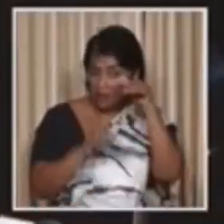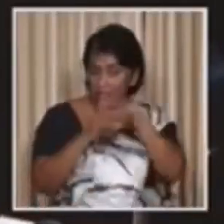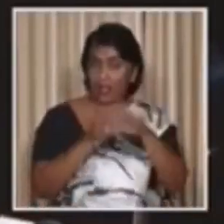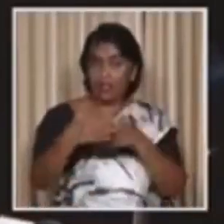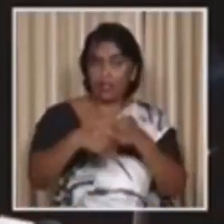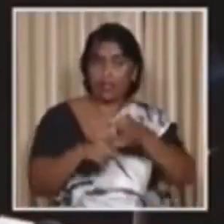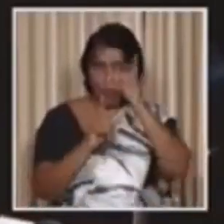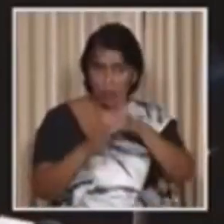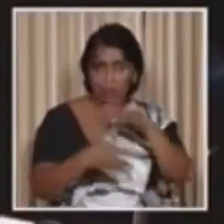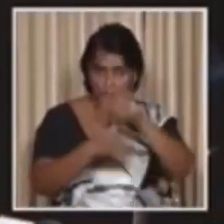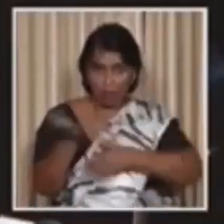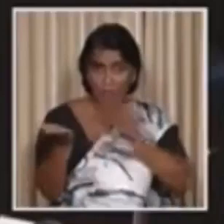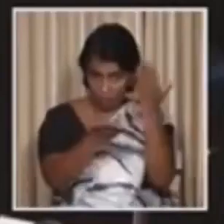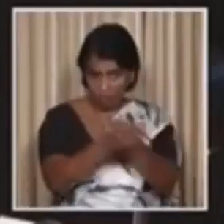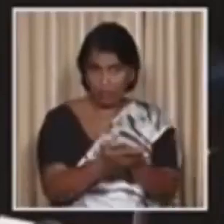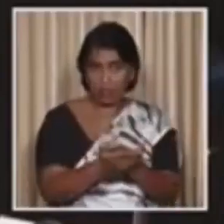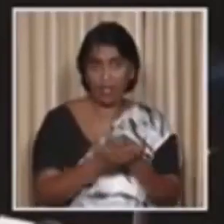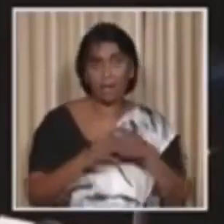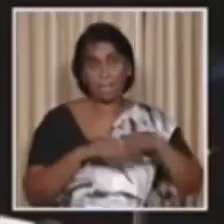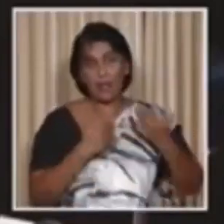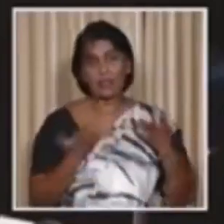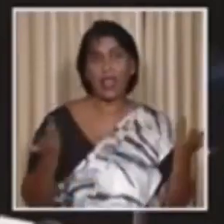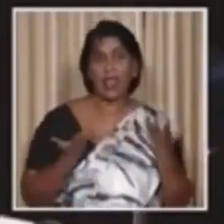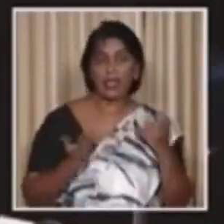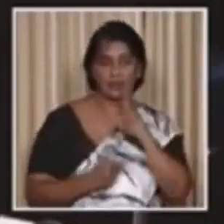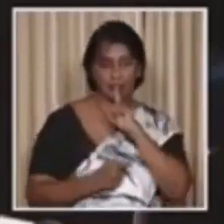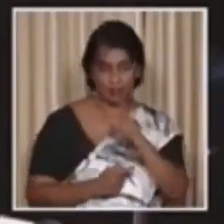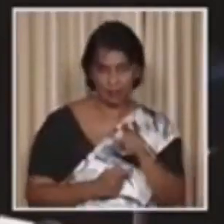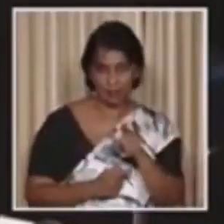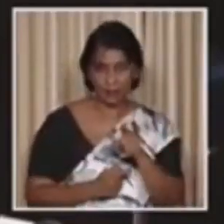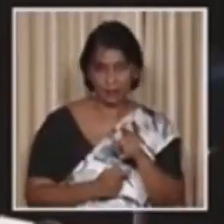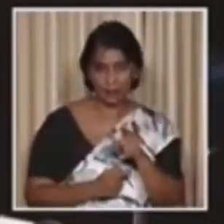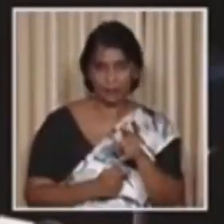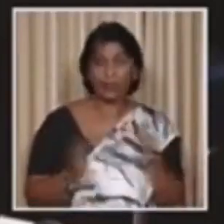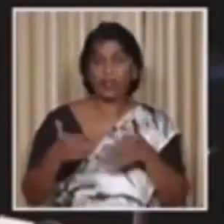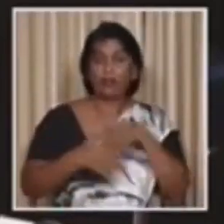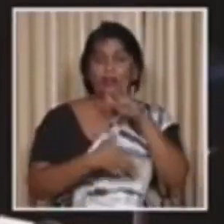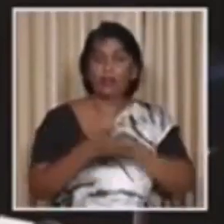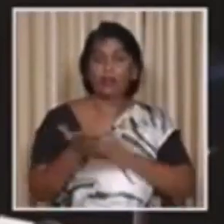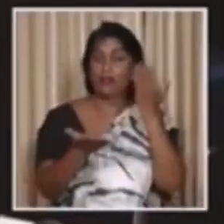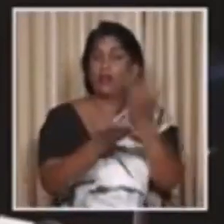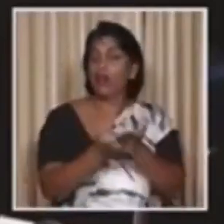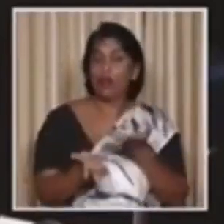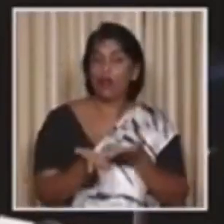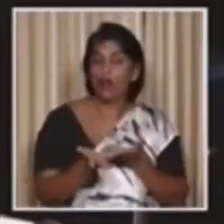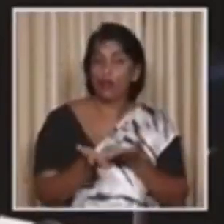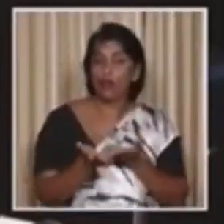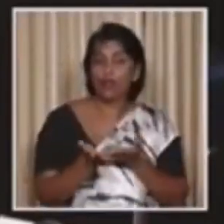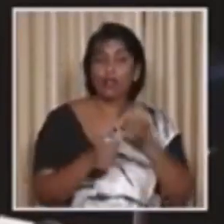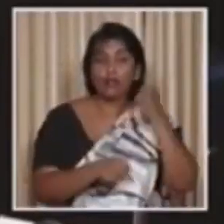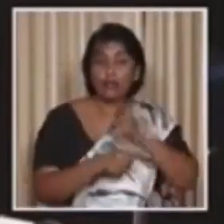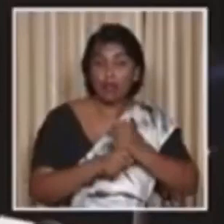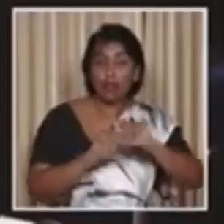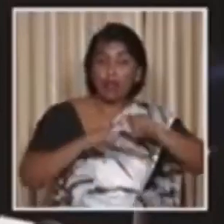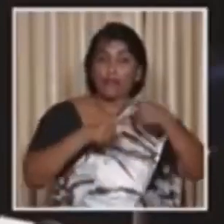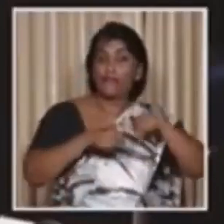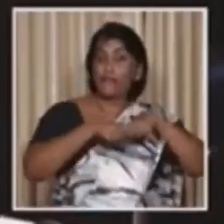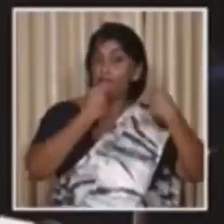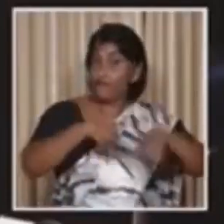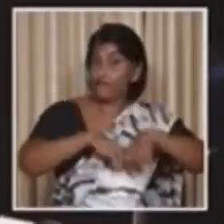කැබිනට් මණ්ඩලෙ මෙහෙම පත්‍රිකාවක් ආවද? පස්සේ ගියේ නැහැ කියලා එකයි දැනගන්න ආන්නේ. දැන් කැබිනට් පත්‍රිකාව කැවිලා තියෙන මොකද්ද? රජයේ අනුකූත